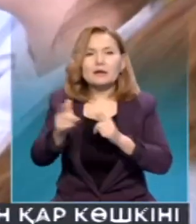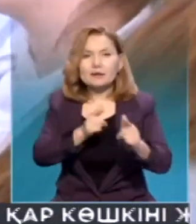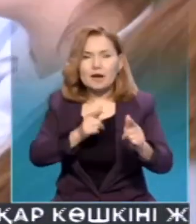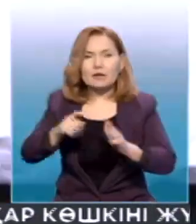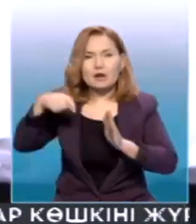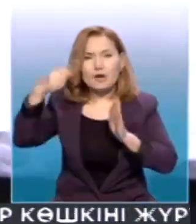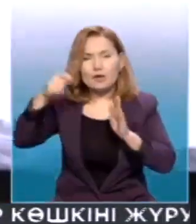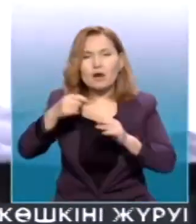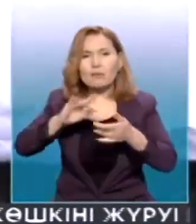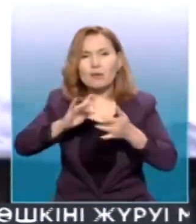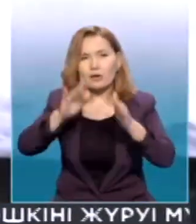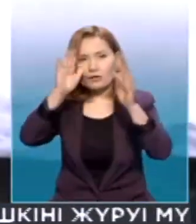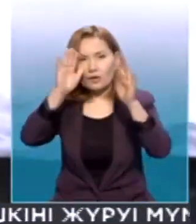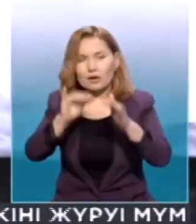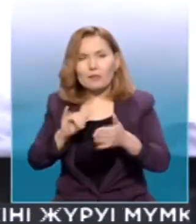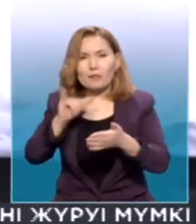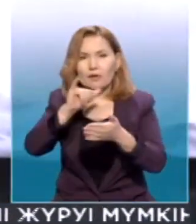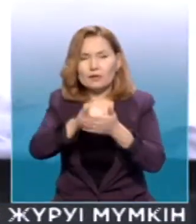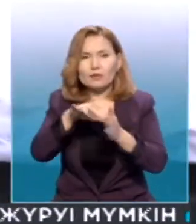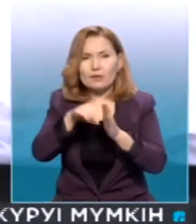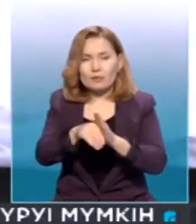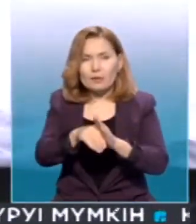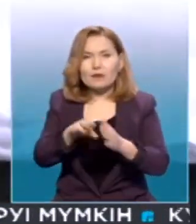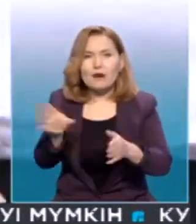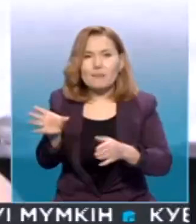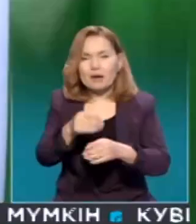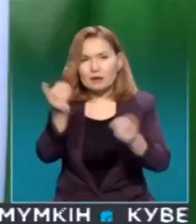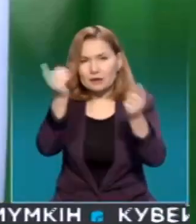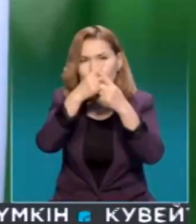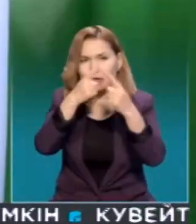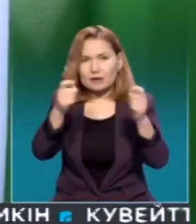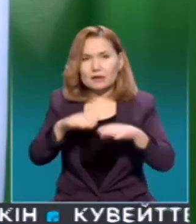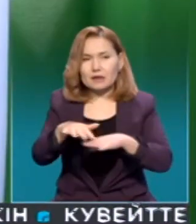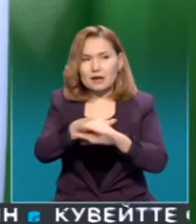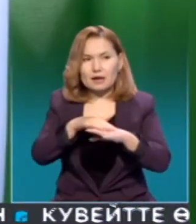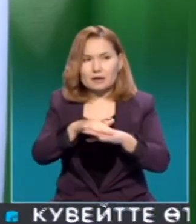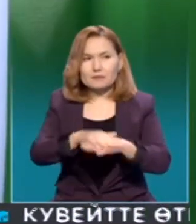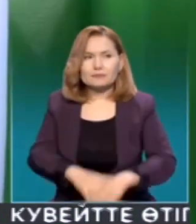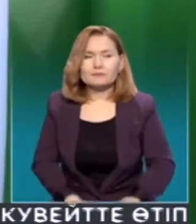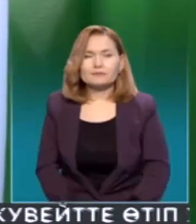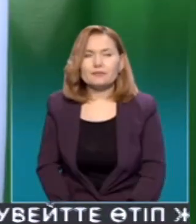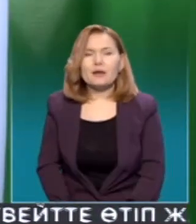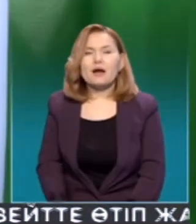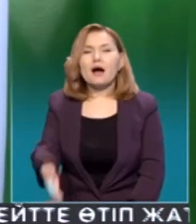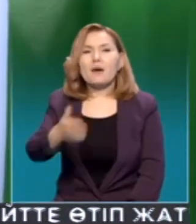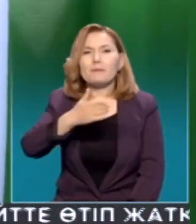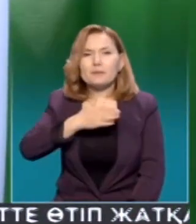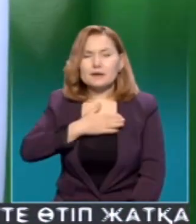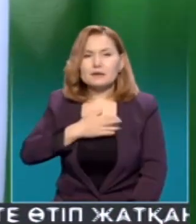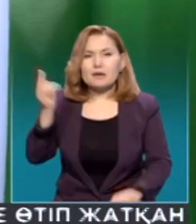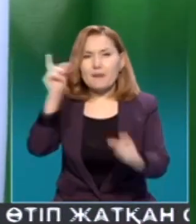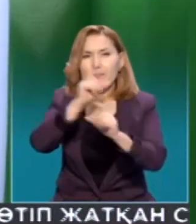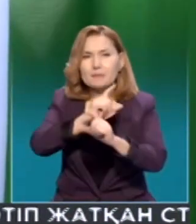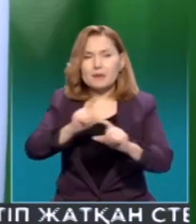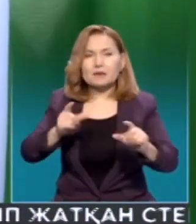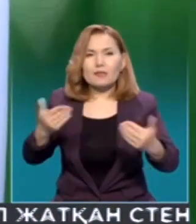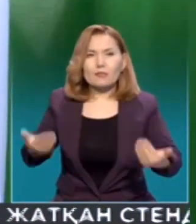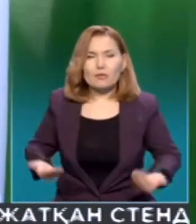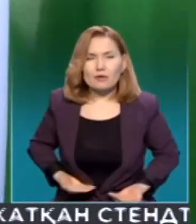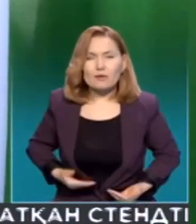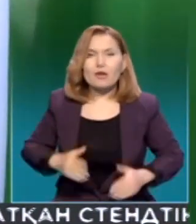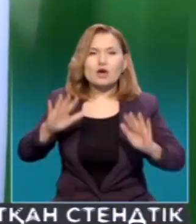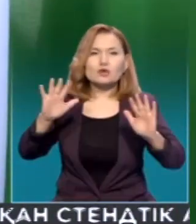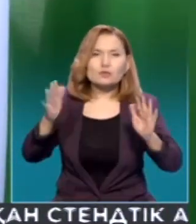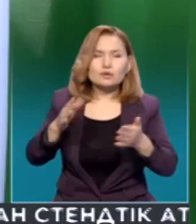әлеуметтік желідегі мектептің парақшасы арқылы таратады. Мы снимаем в основном новости школы. Біз негізінен мектеп өмір жайлы түсіреміз.